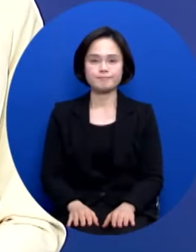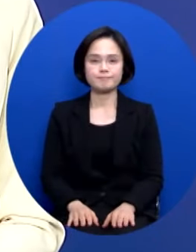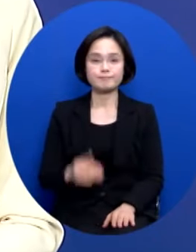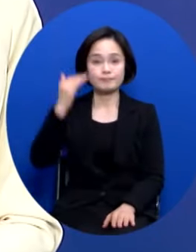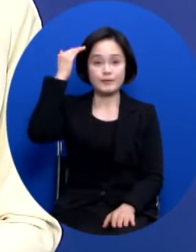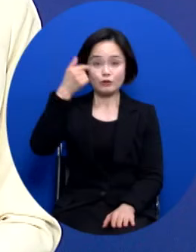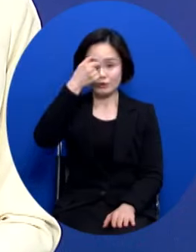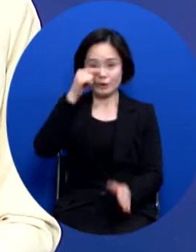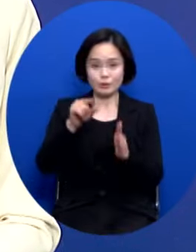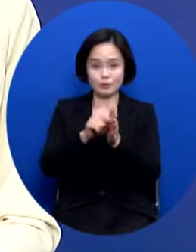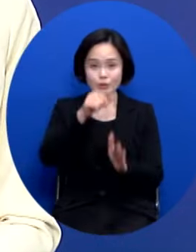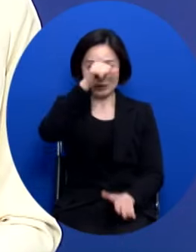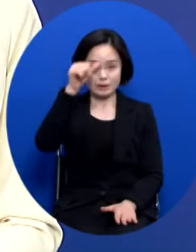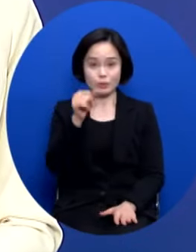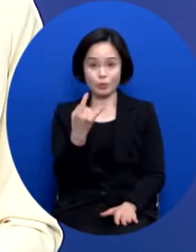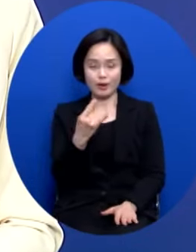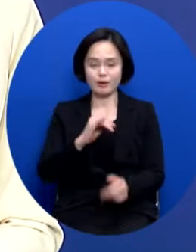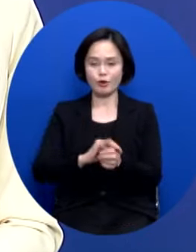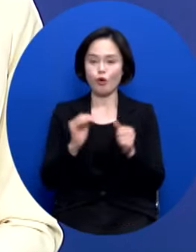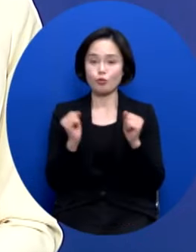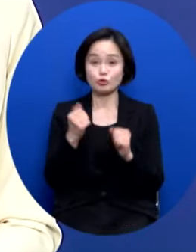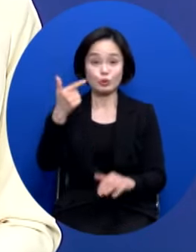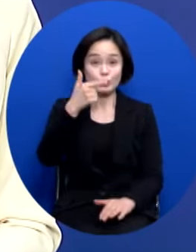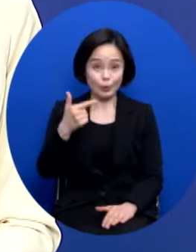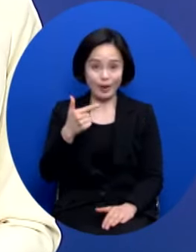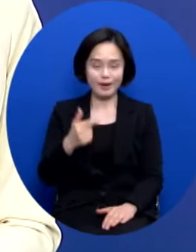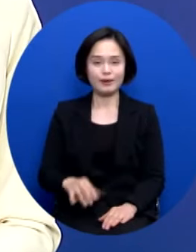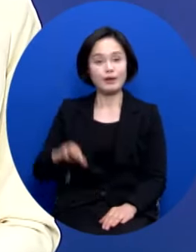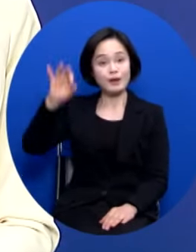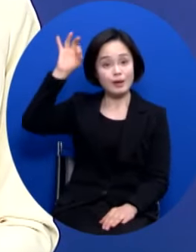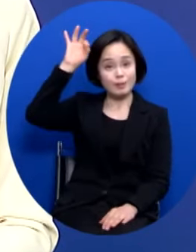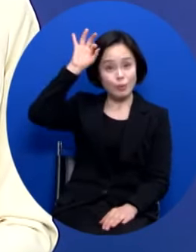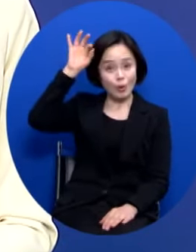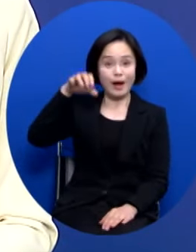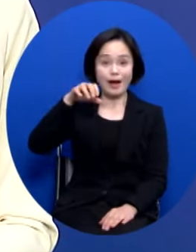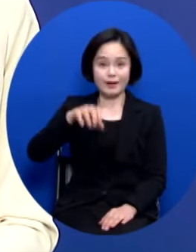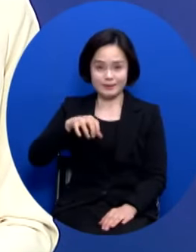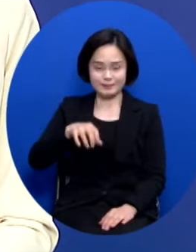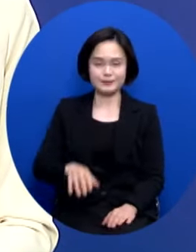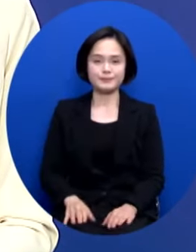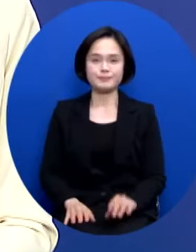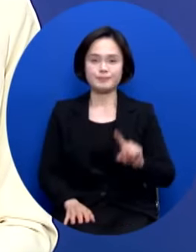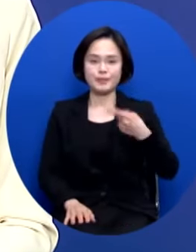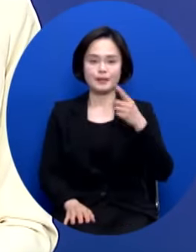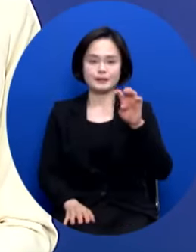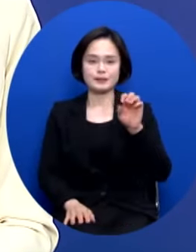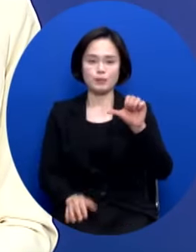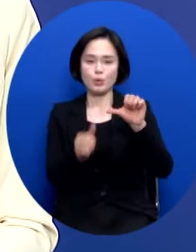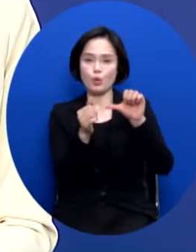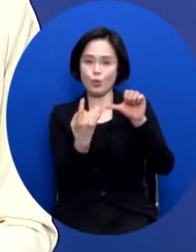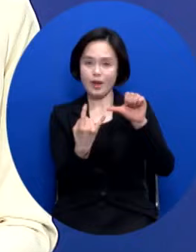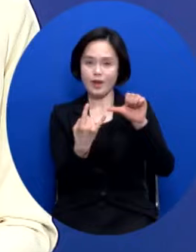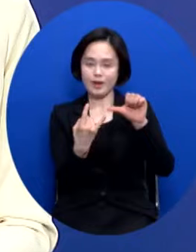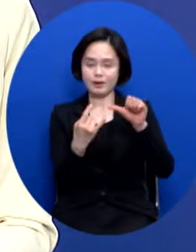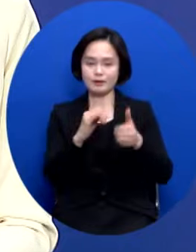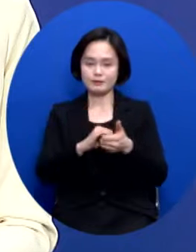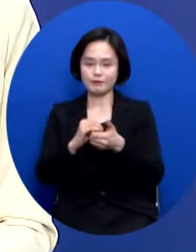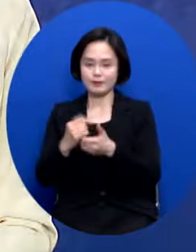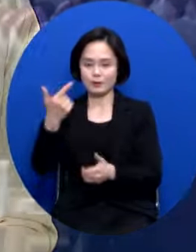한국 기독교 장로회 경북노회가 포항 푸른숲 성산교회에서 제145회 정기노회를